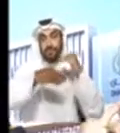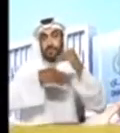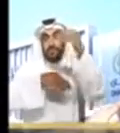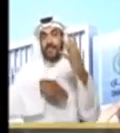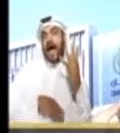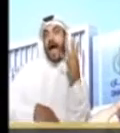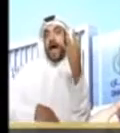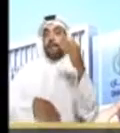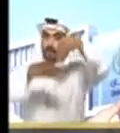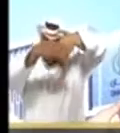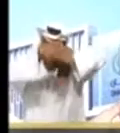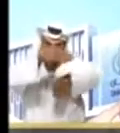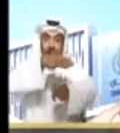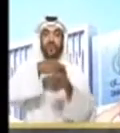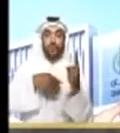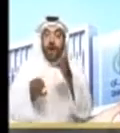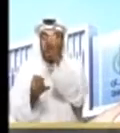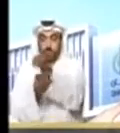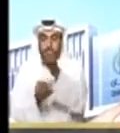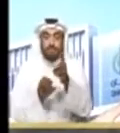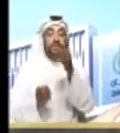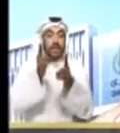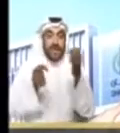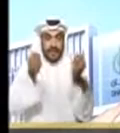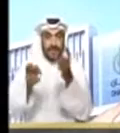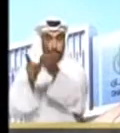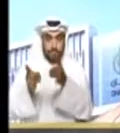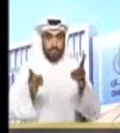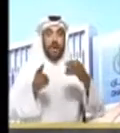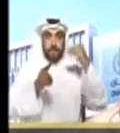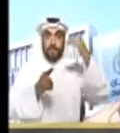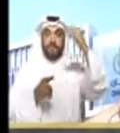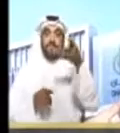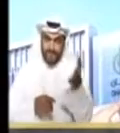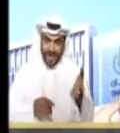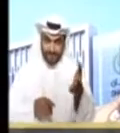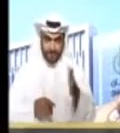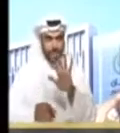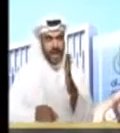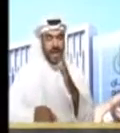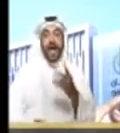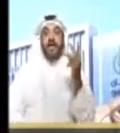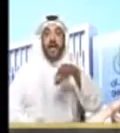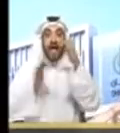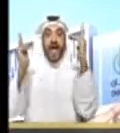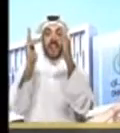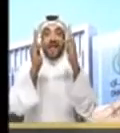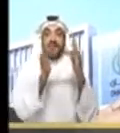علوي وسرداب ومواقف متعدد الأدوار للسيارات، في تقريبا 300